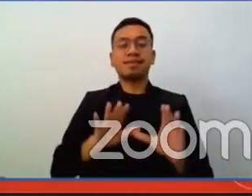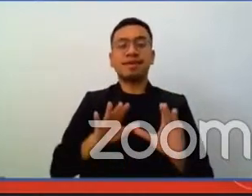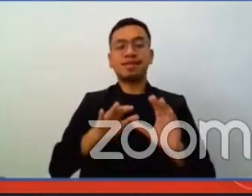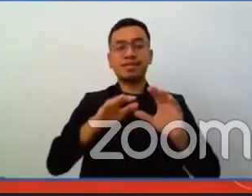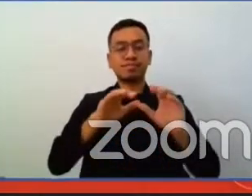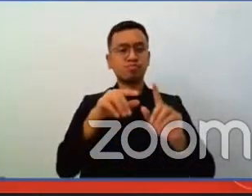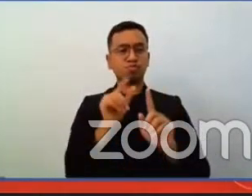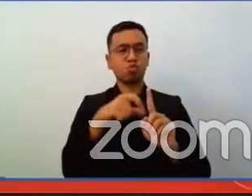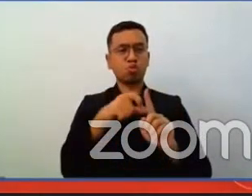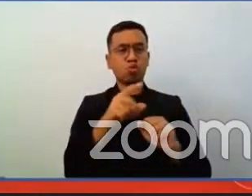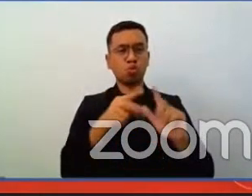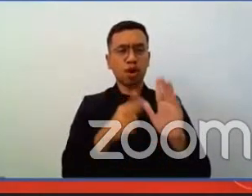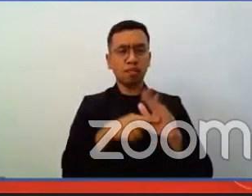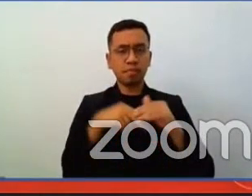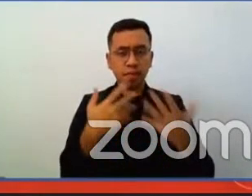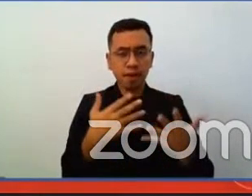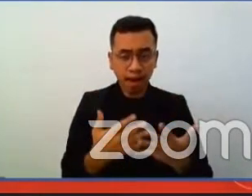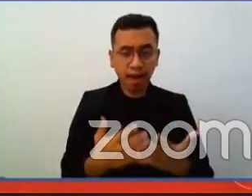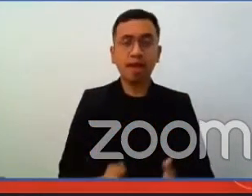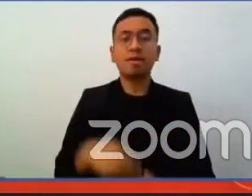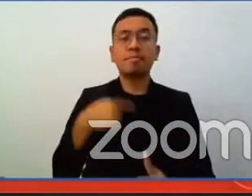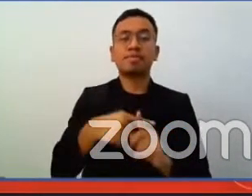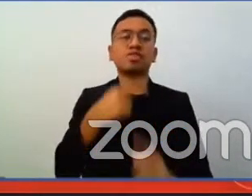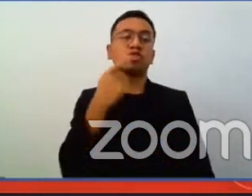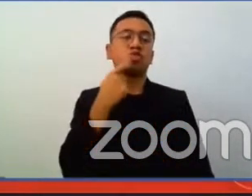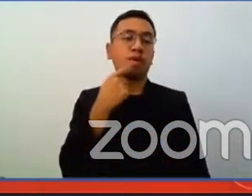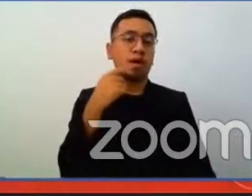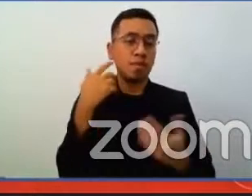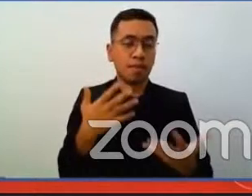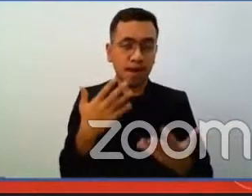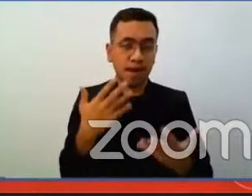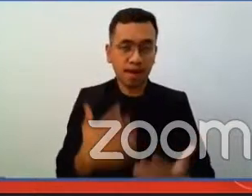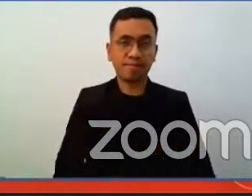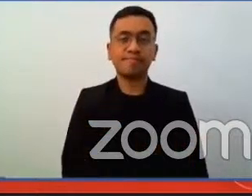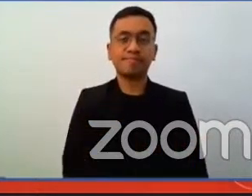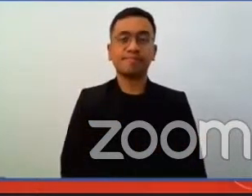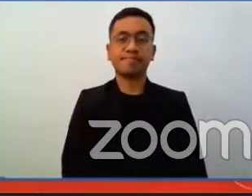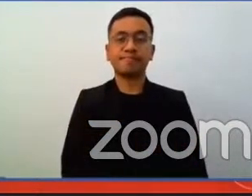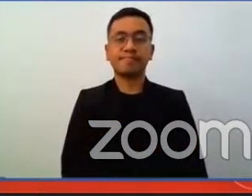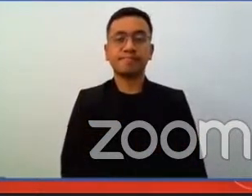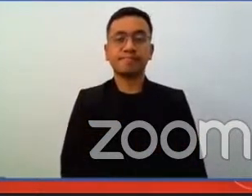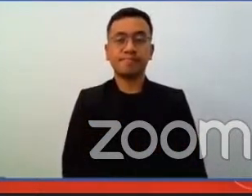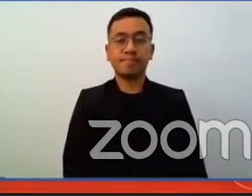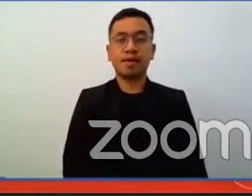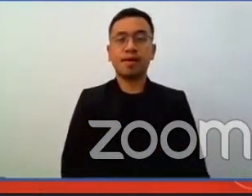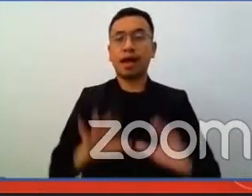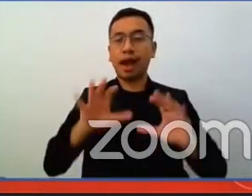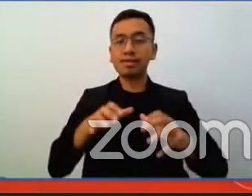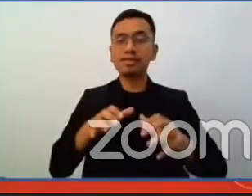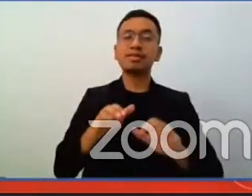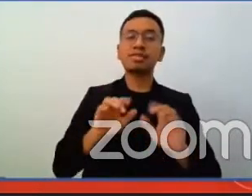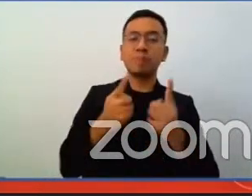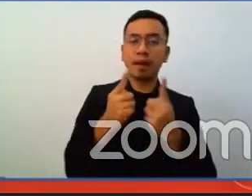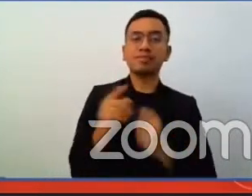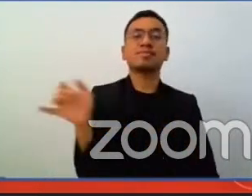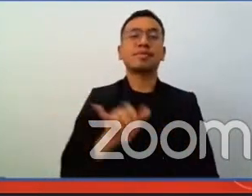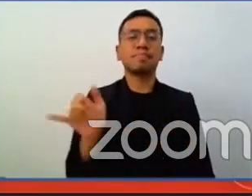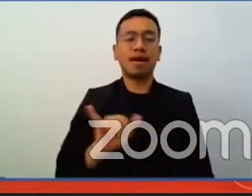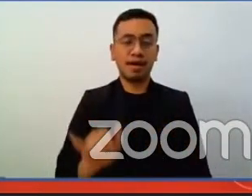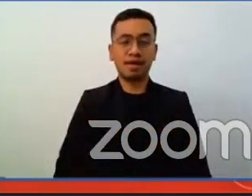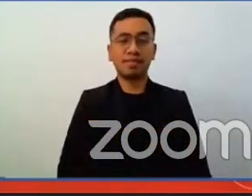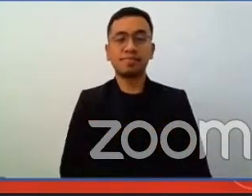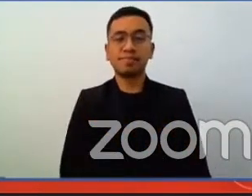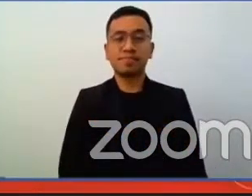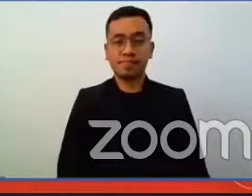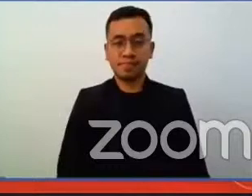merencanakan, sampai pada melaksanakan percobaan. Nah, kelas 11 juga seperti itu, sampai